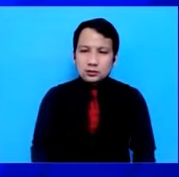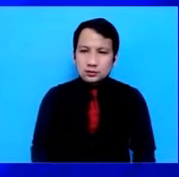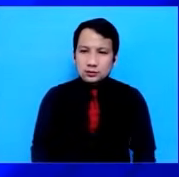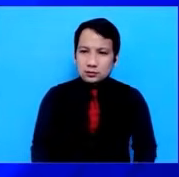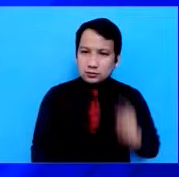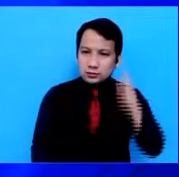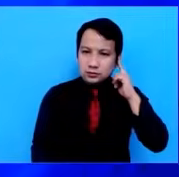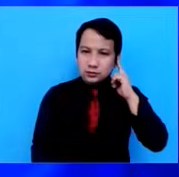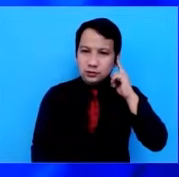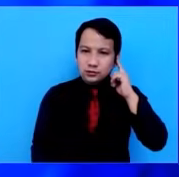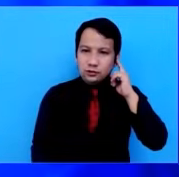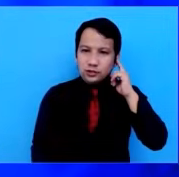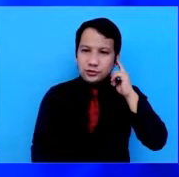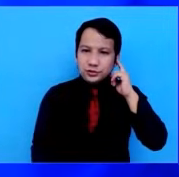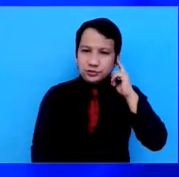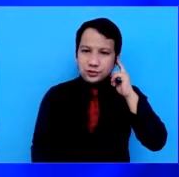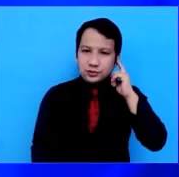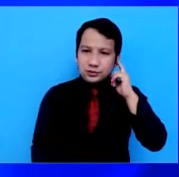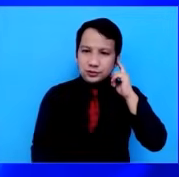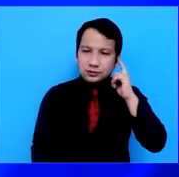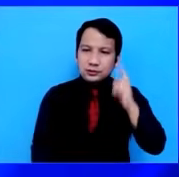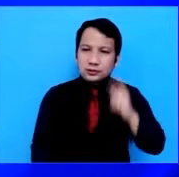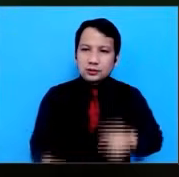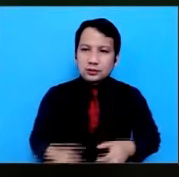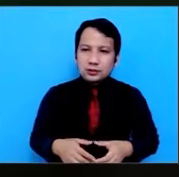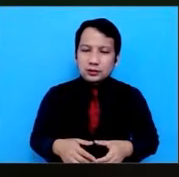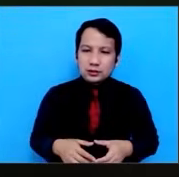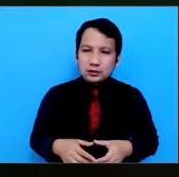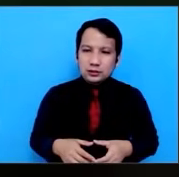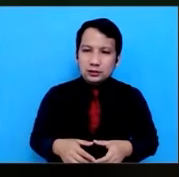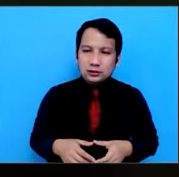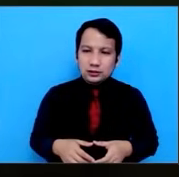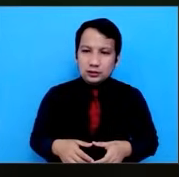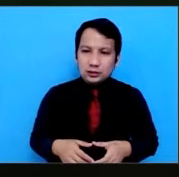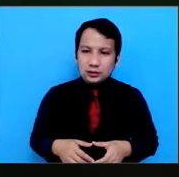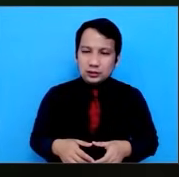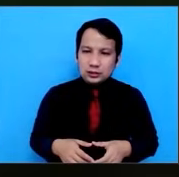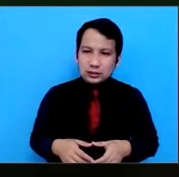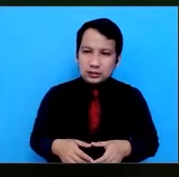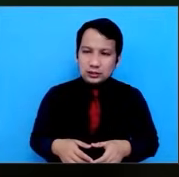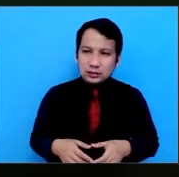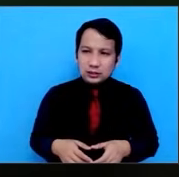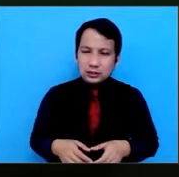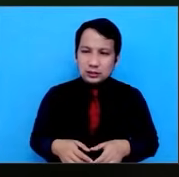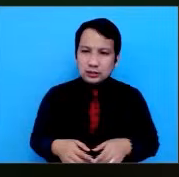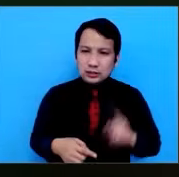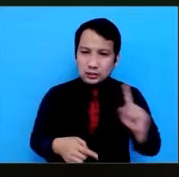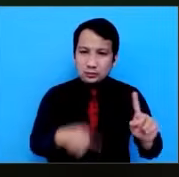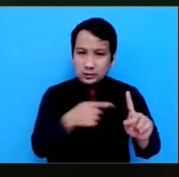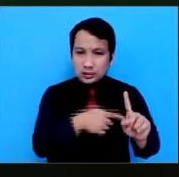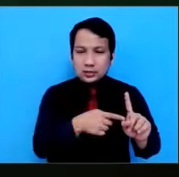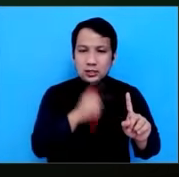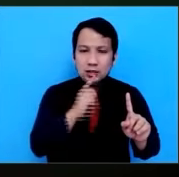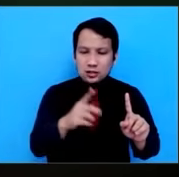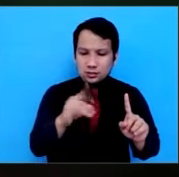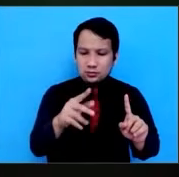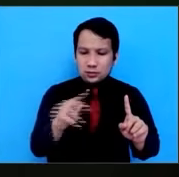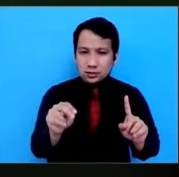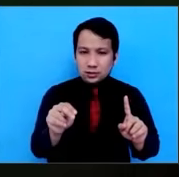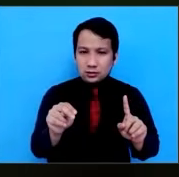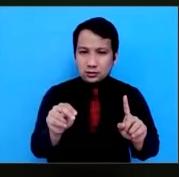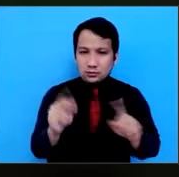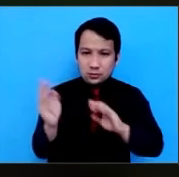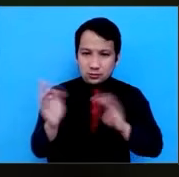sa pagpatay sa 19-anyo sa si Rusty de la Cruz. Sa panayam ng News 5 kay MPD District Director Police Brigadier General